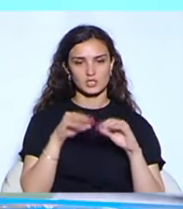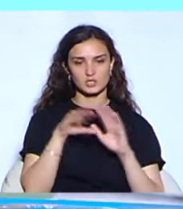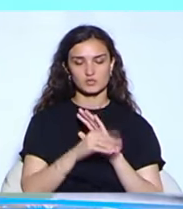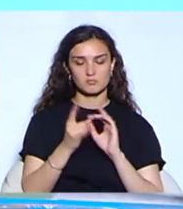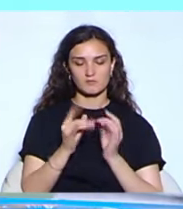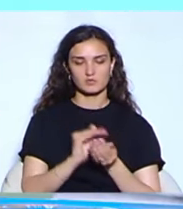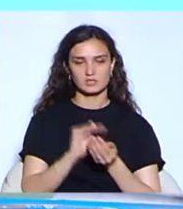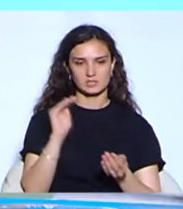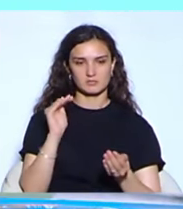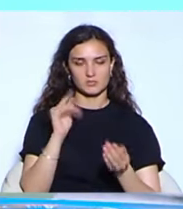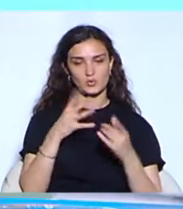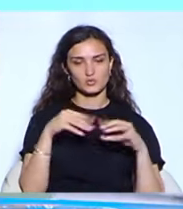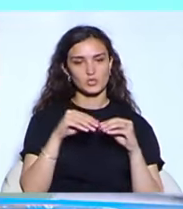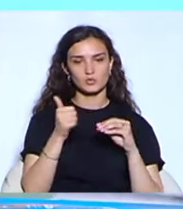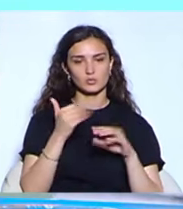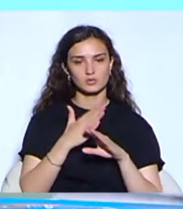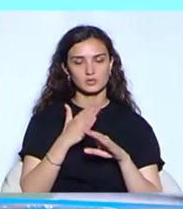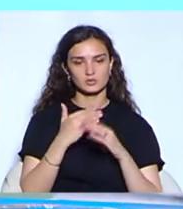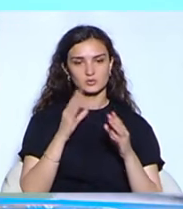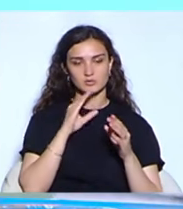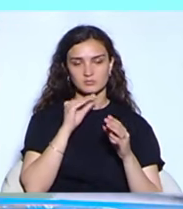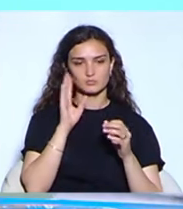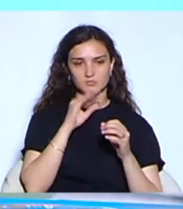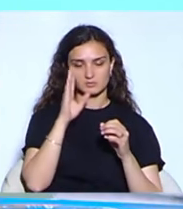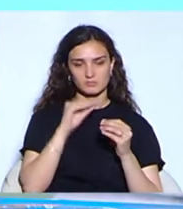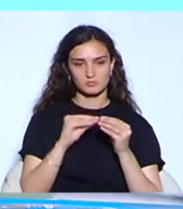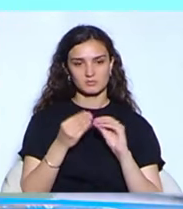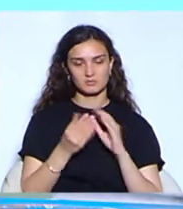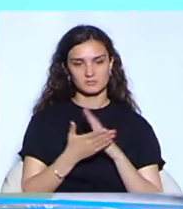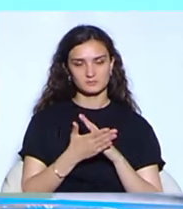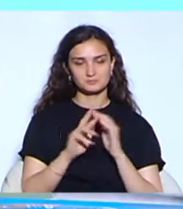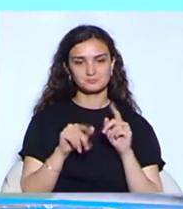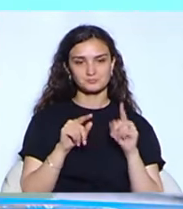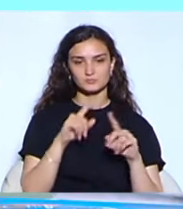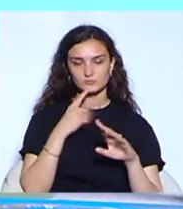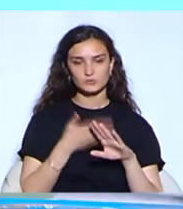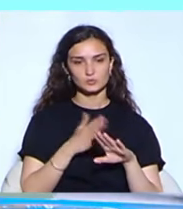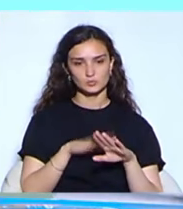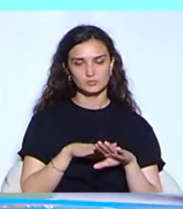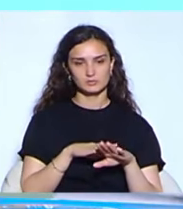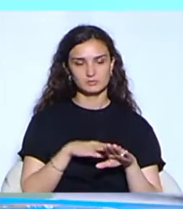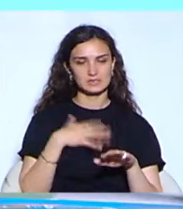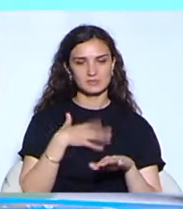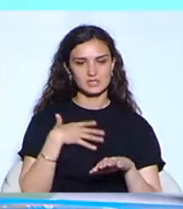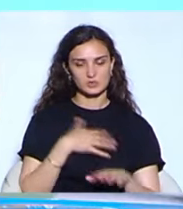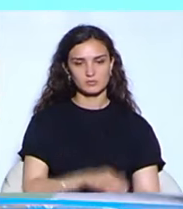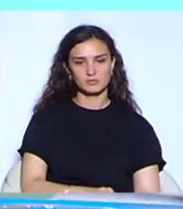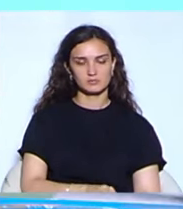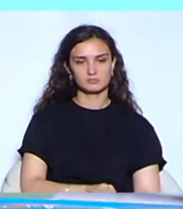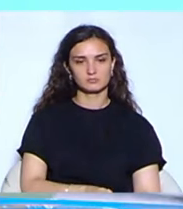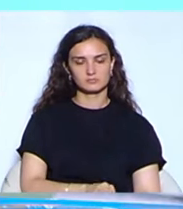ბავშვი იზრდება, და მაგალითად, როდესაც მშობელს აქვს პრობლემები და მას აქვს სირთულეები, აი დეპრესიულობა აღნიშნეს,